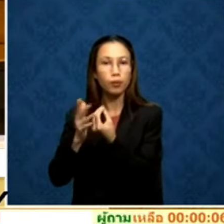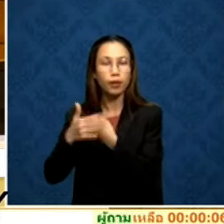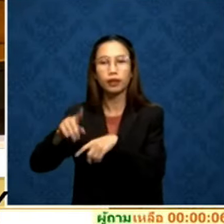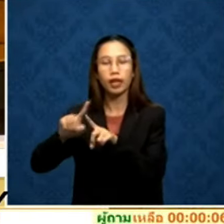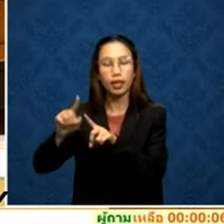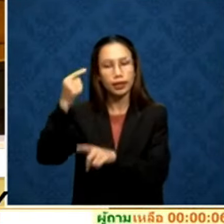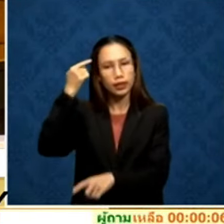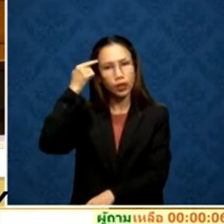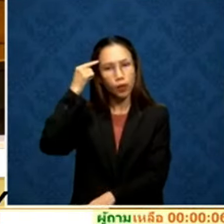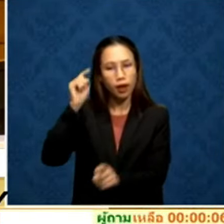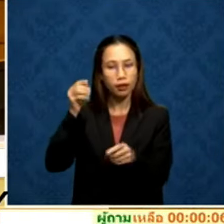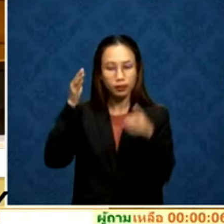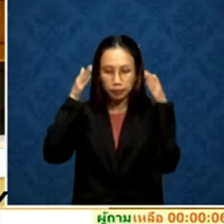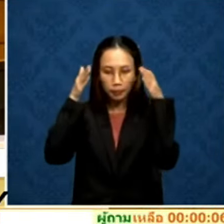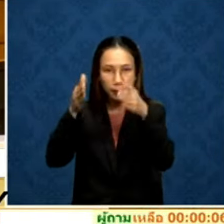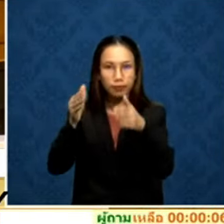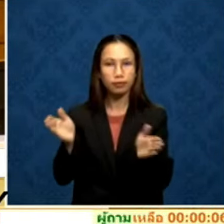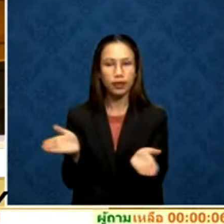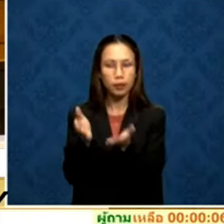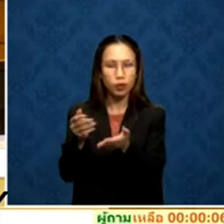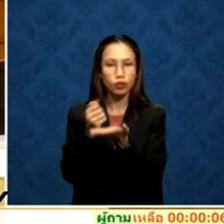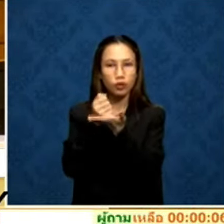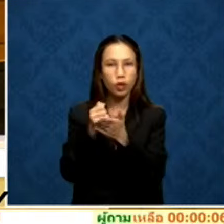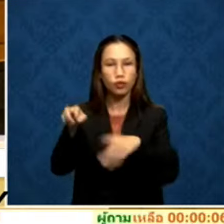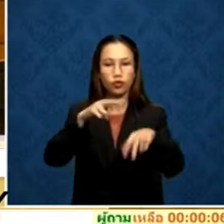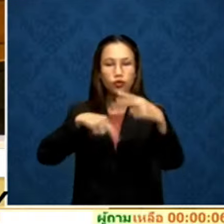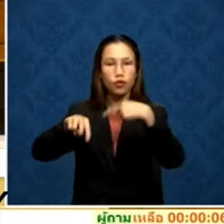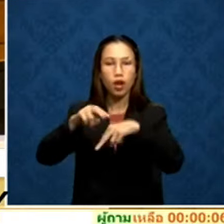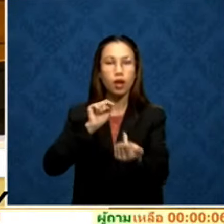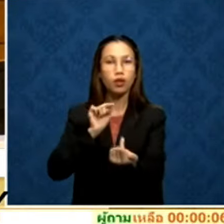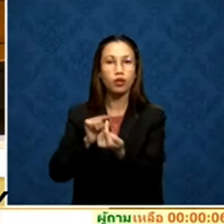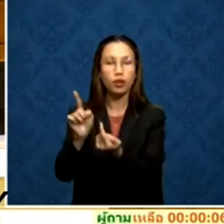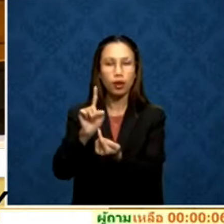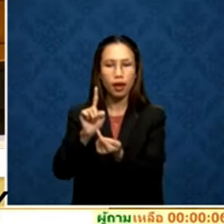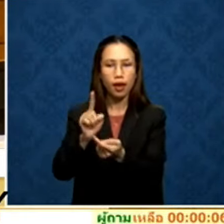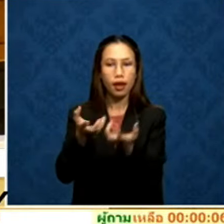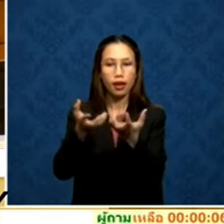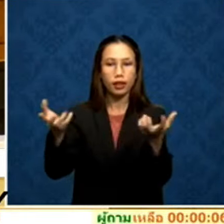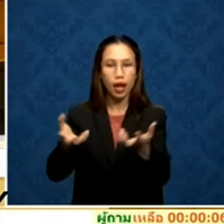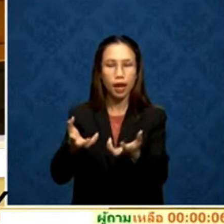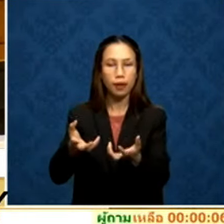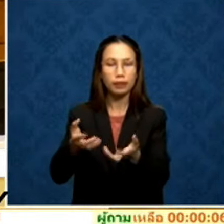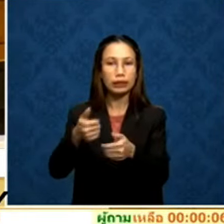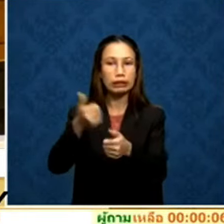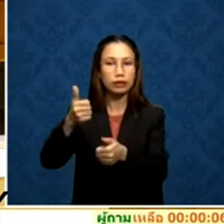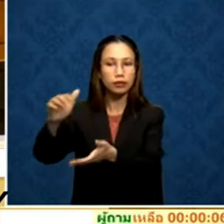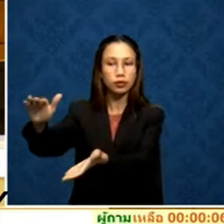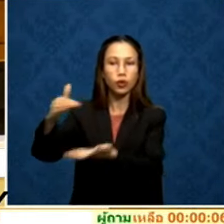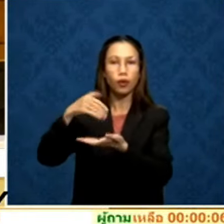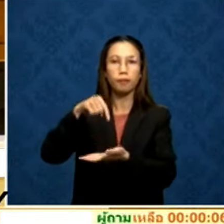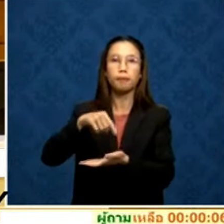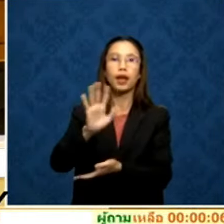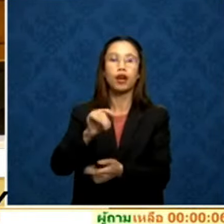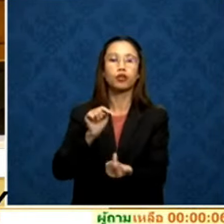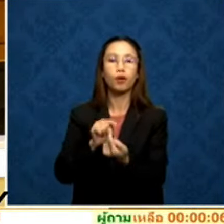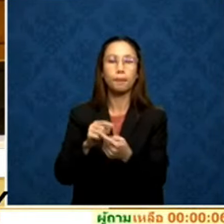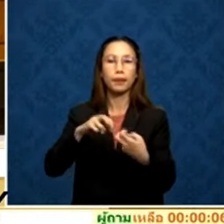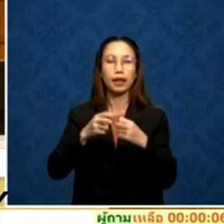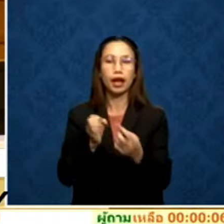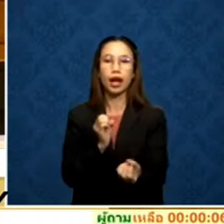เทมุ่งมั่นในการที่จะใส่ใจในการดูแลเรื่องชายแดนไม่ให้มีสินค้าเกษตรเถื่อนเข้ามาทำให้รายได้ของพี่น้องประชาชน